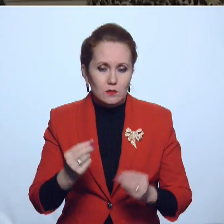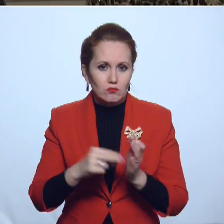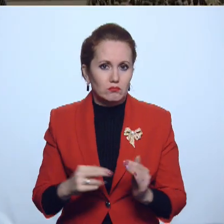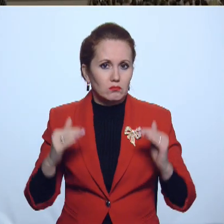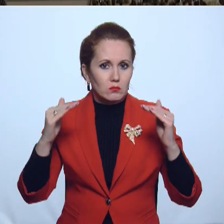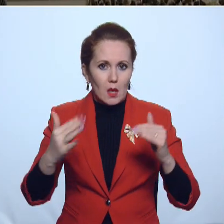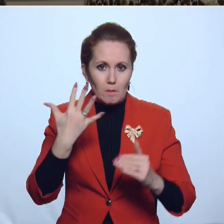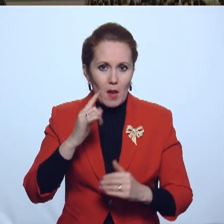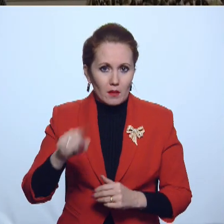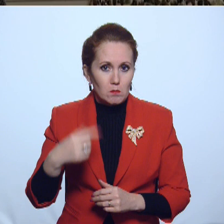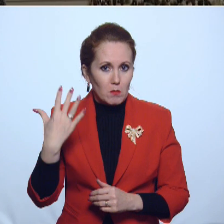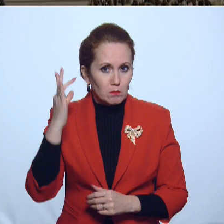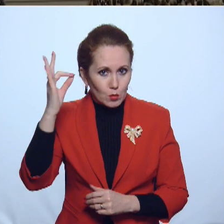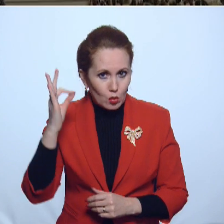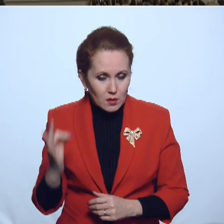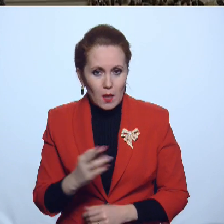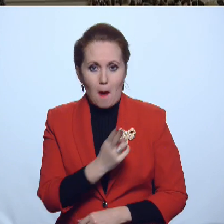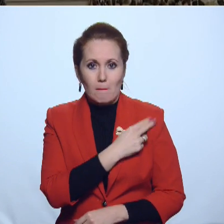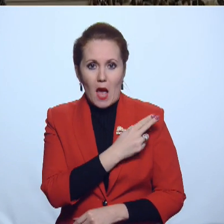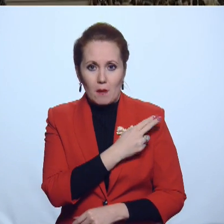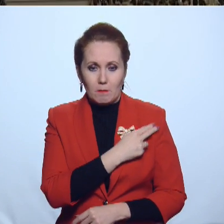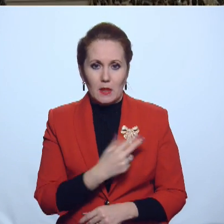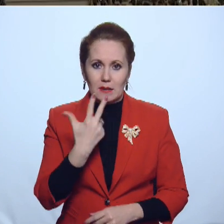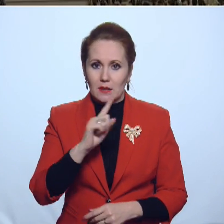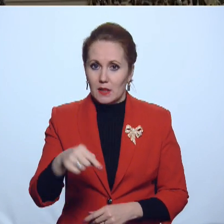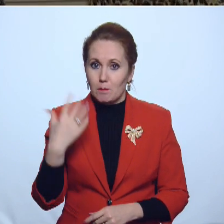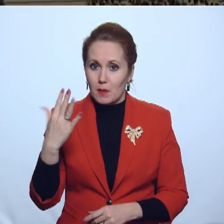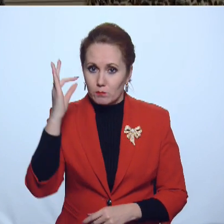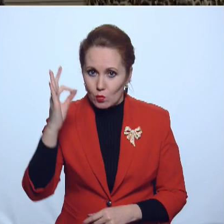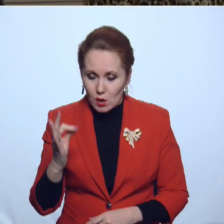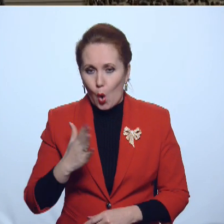5,5%, в Пермском крае на 3,5%, а у нас на